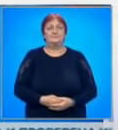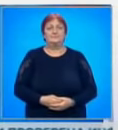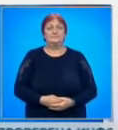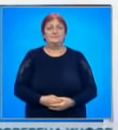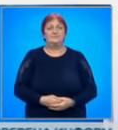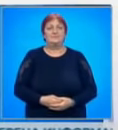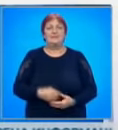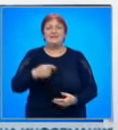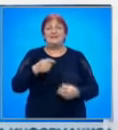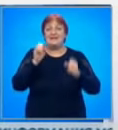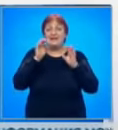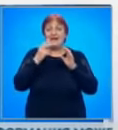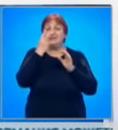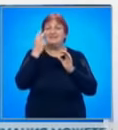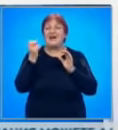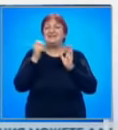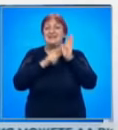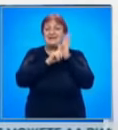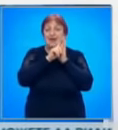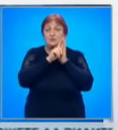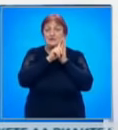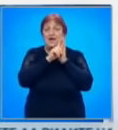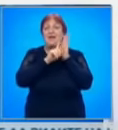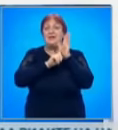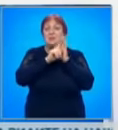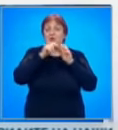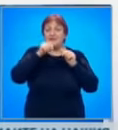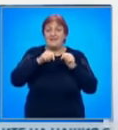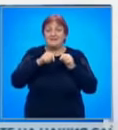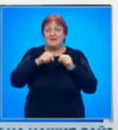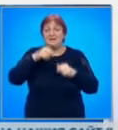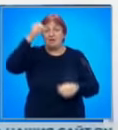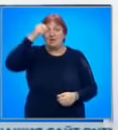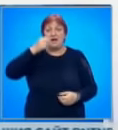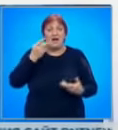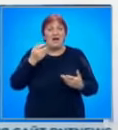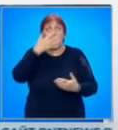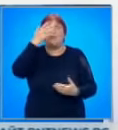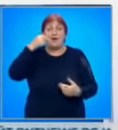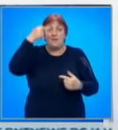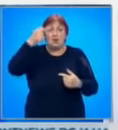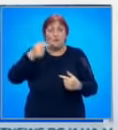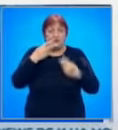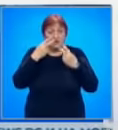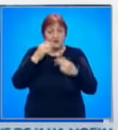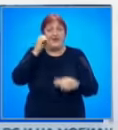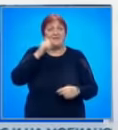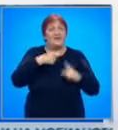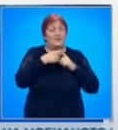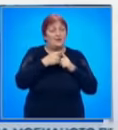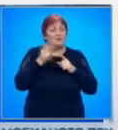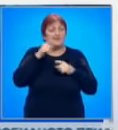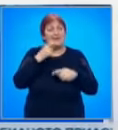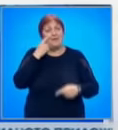Да, и на фона на тези кадри. 20 градуса в България днес. Какво време очакваме утре, ще разберем от Ева Кикерезова в прогнозата само